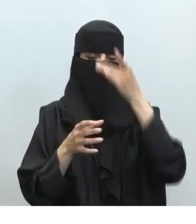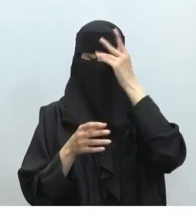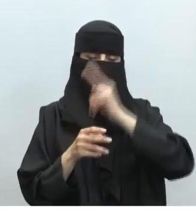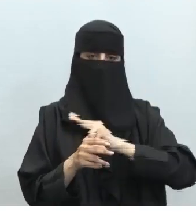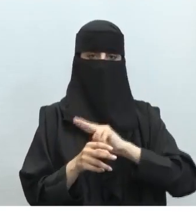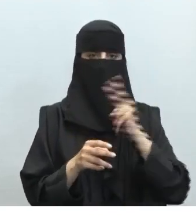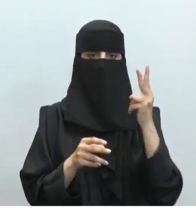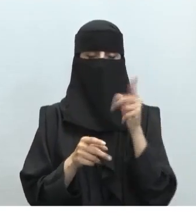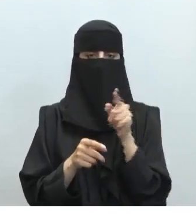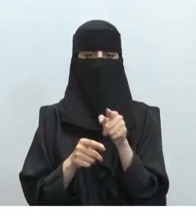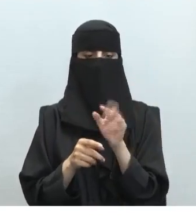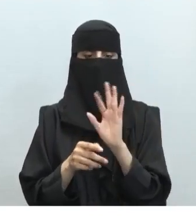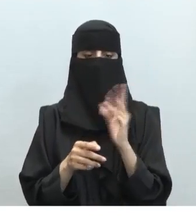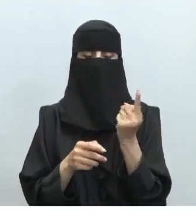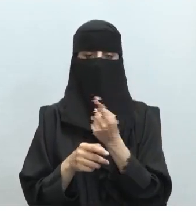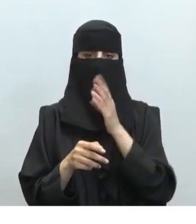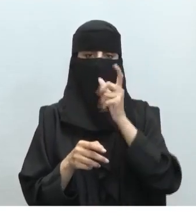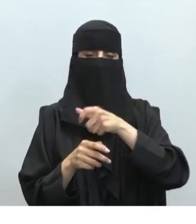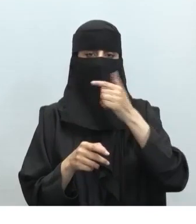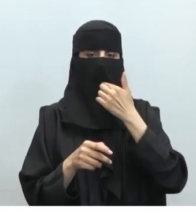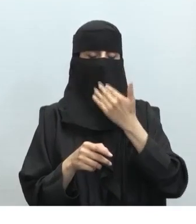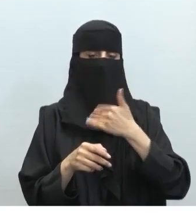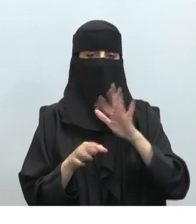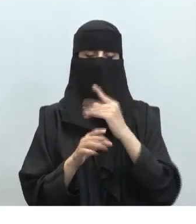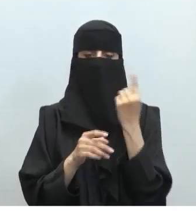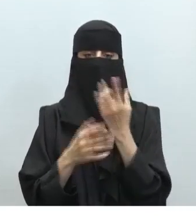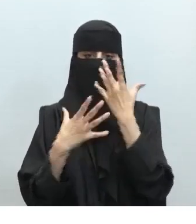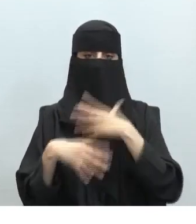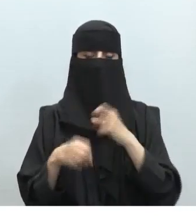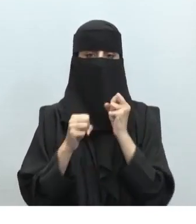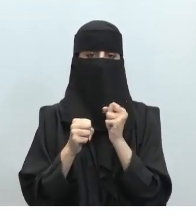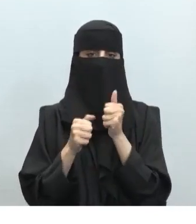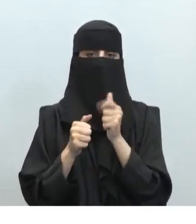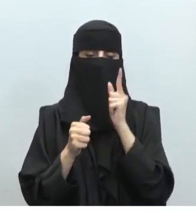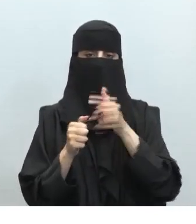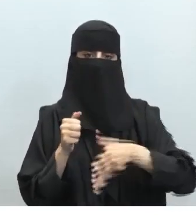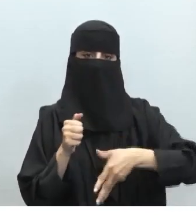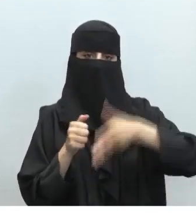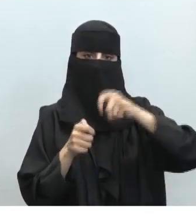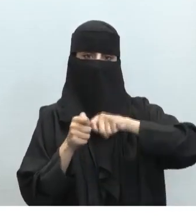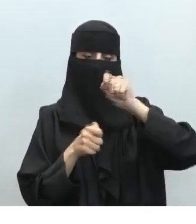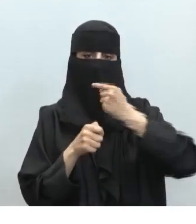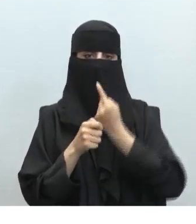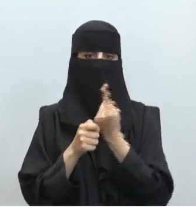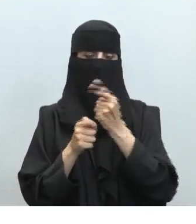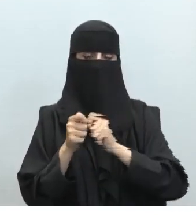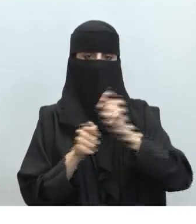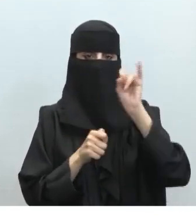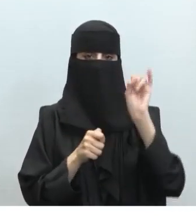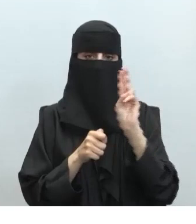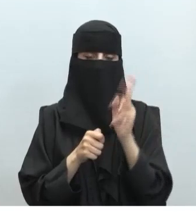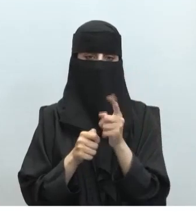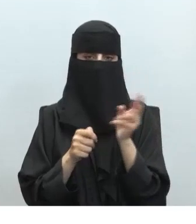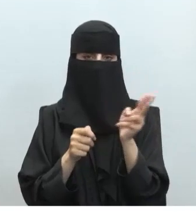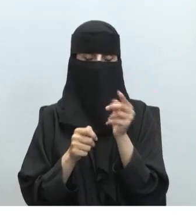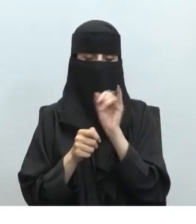عن الامراض السابقه هذا المرض هؤلاء المرضى يعيشون بحاله طبيعيه قد لا يتجاوز طولهم متر و30 سم ولكن هذا